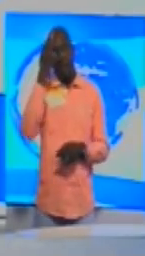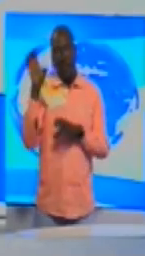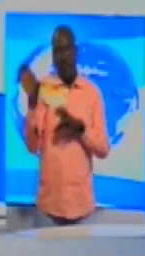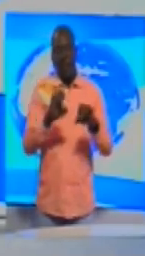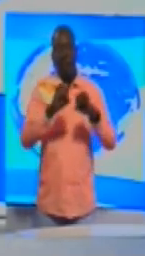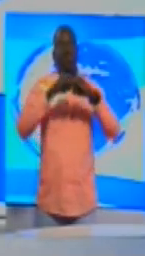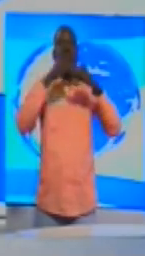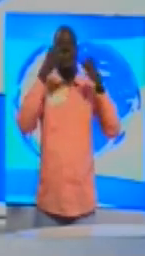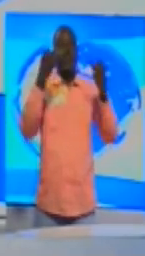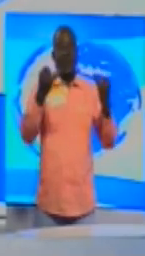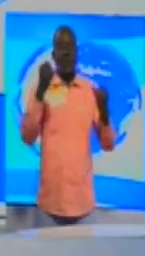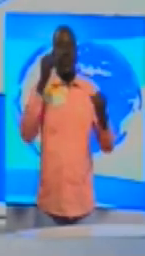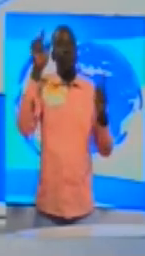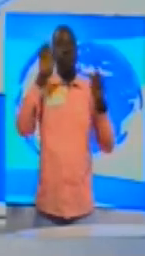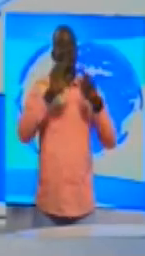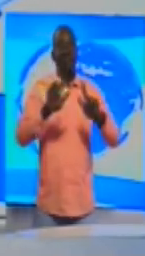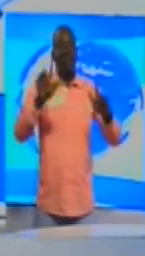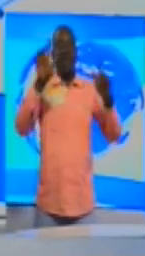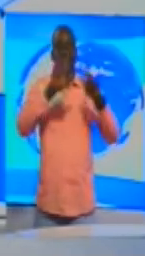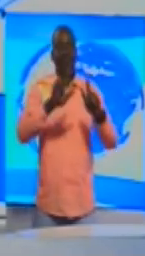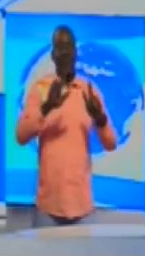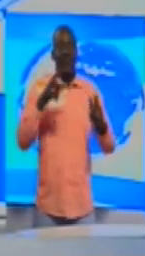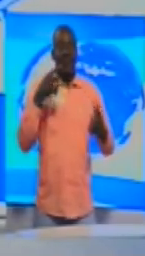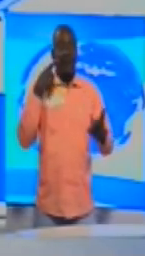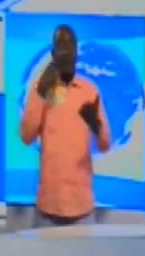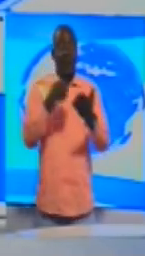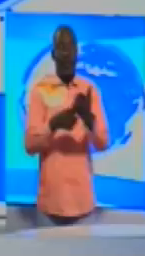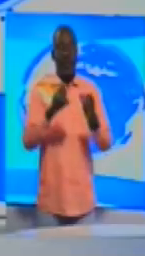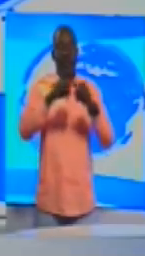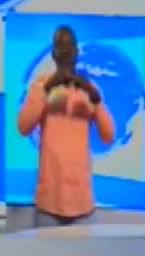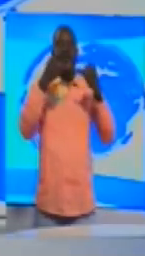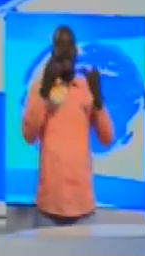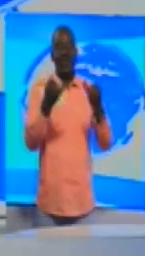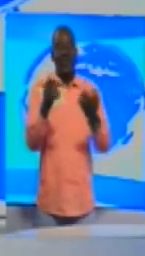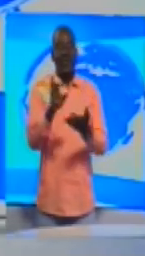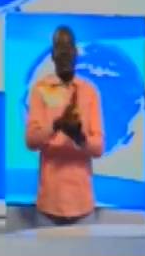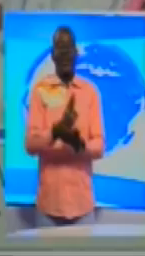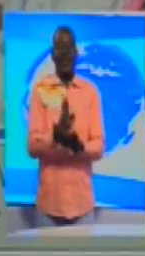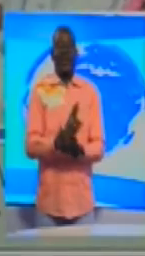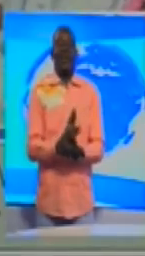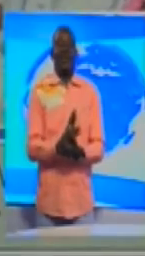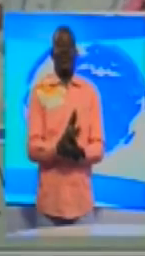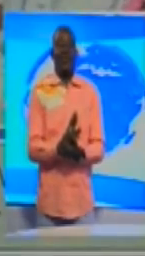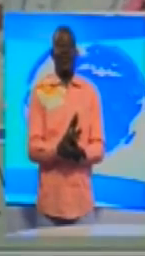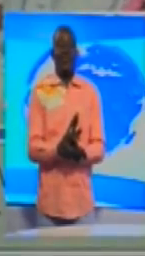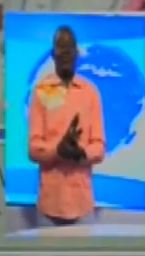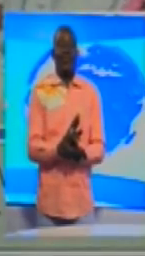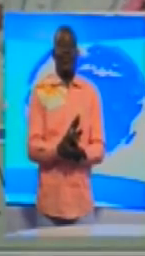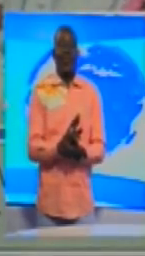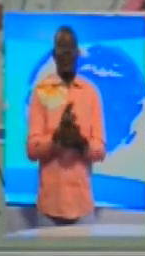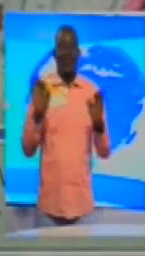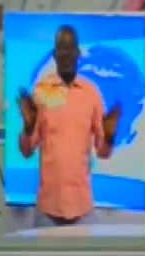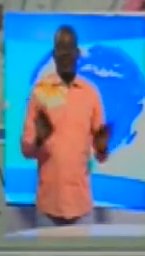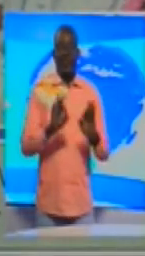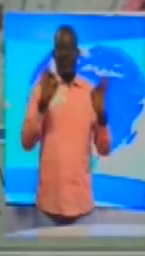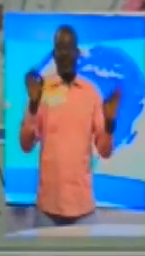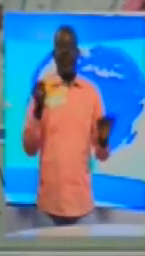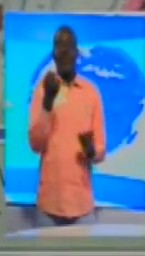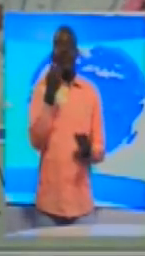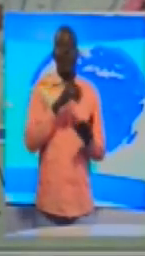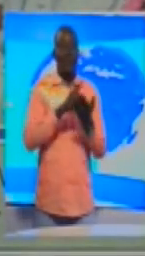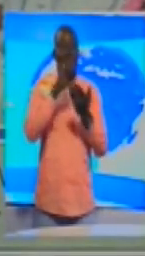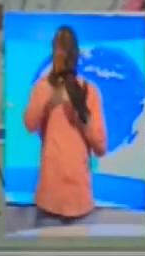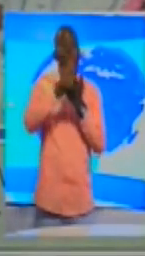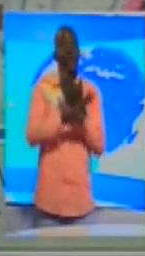des journaux de ce lundi. La revue de presse est signée Vincent Kendrebego. Commémoration du 11 décembre,